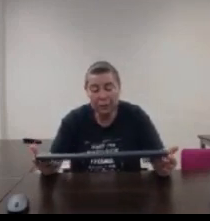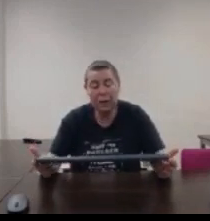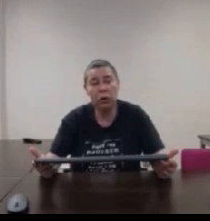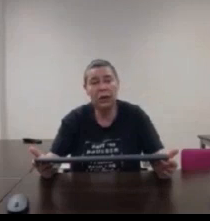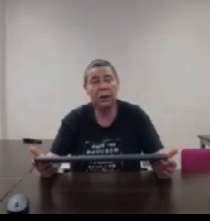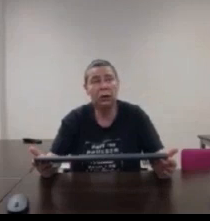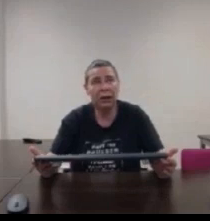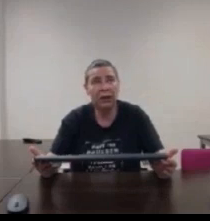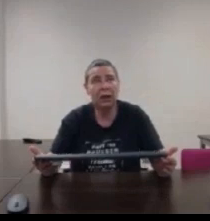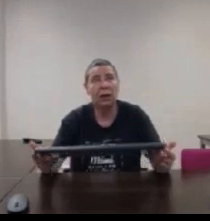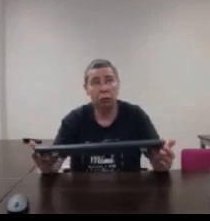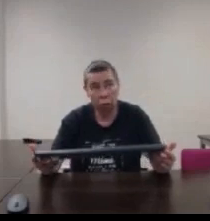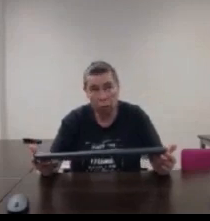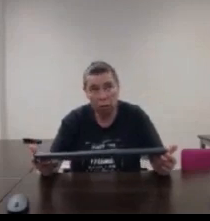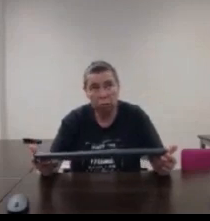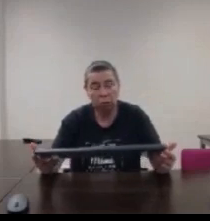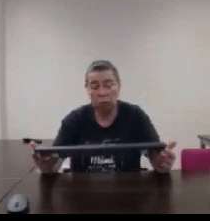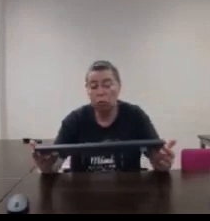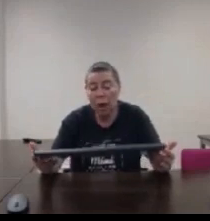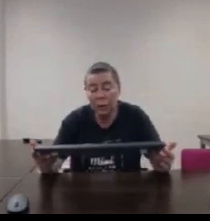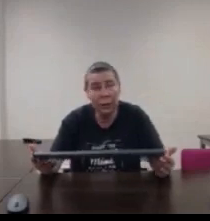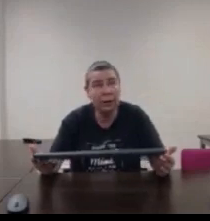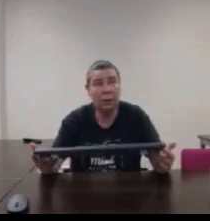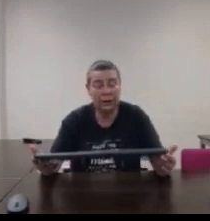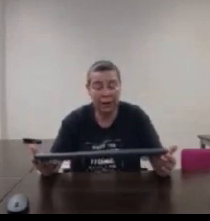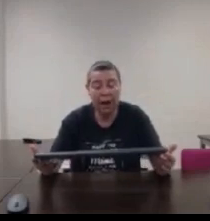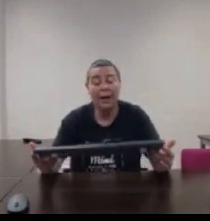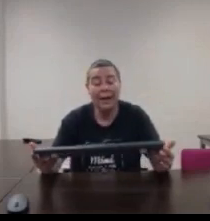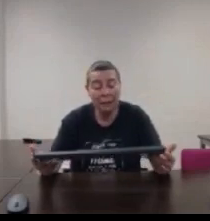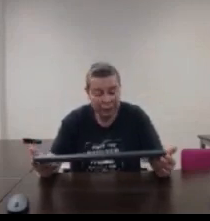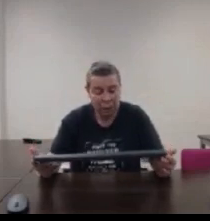est principalement équipé de claviers sombres, donc noir,